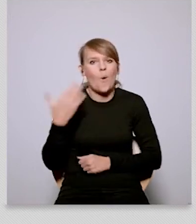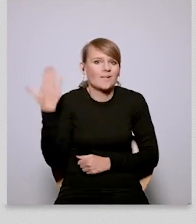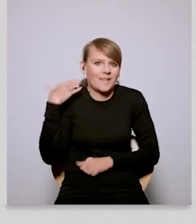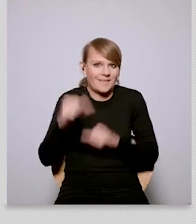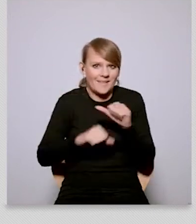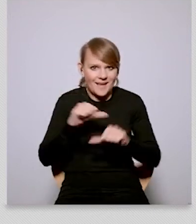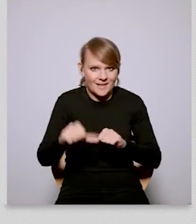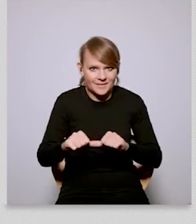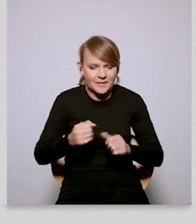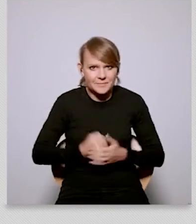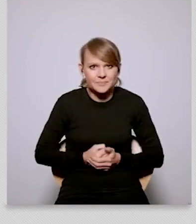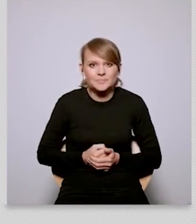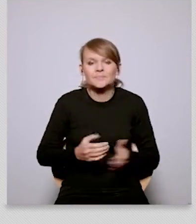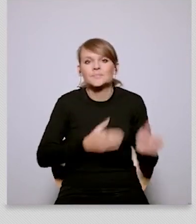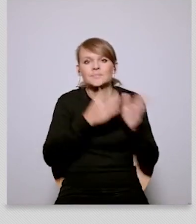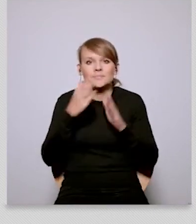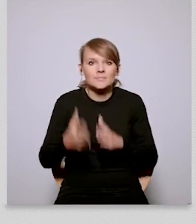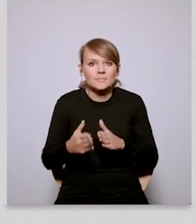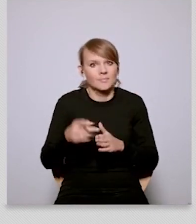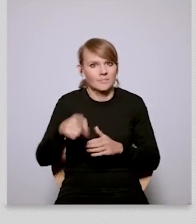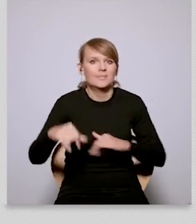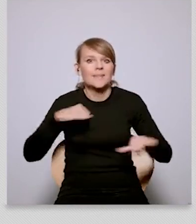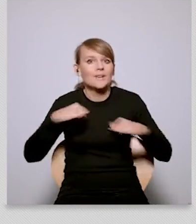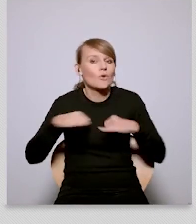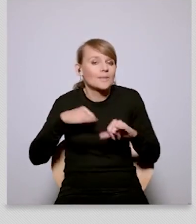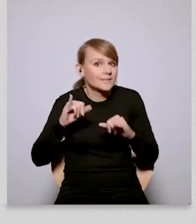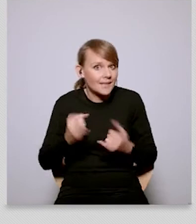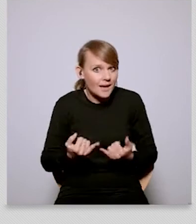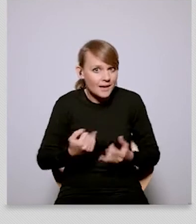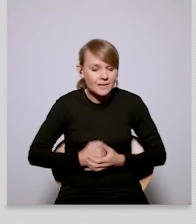jeżeli chodzi o to jak tym zarządzać to tutaj